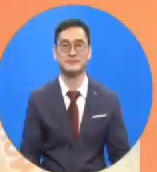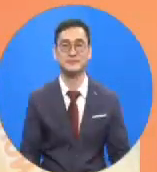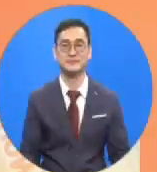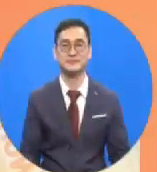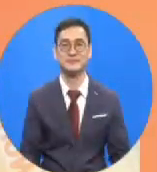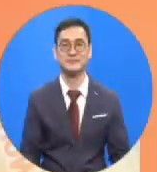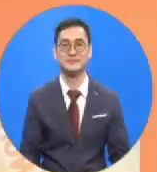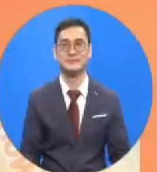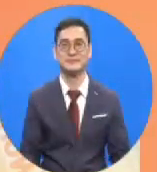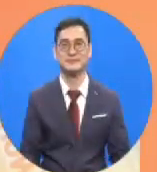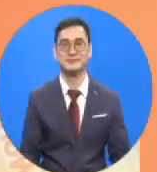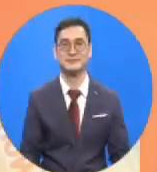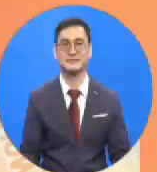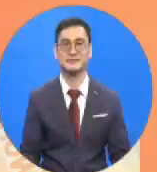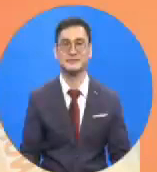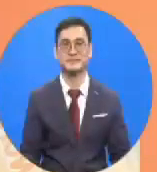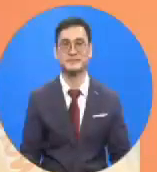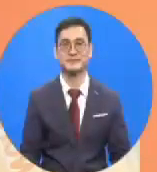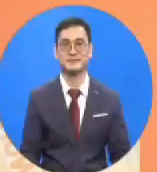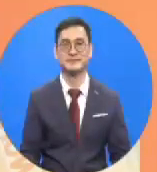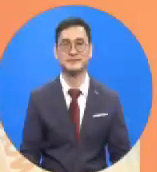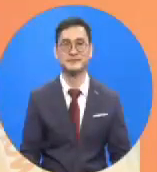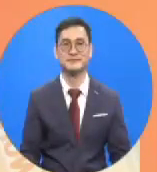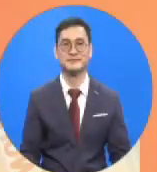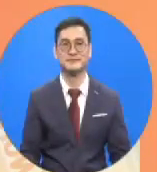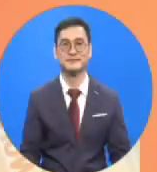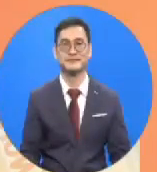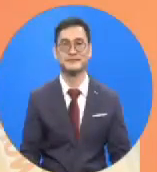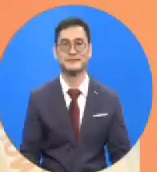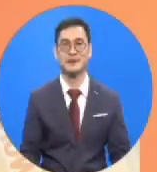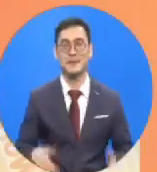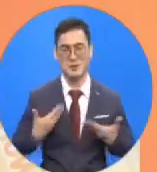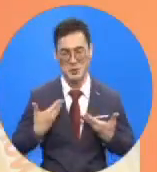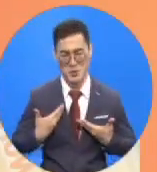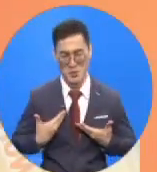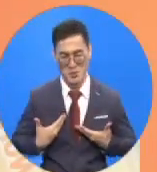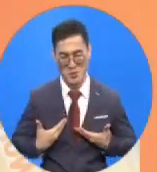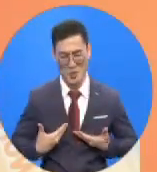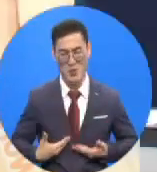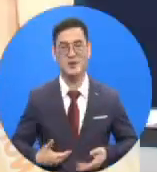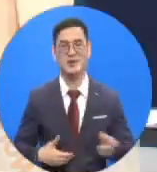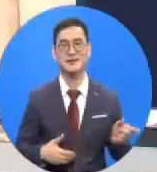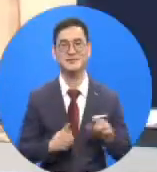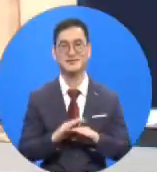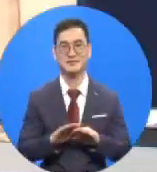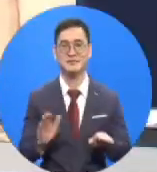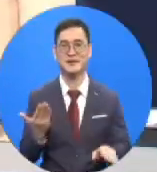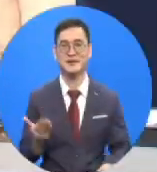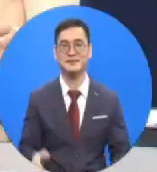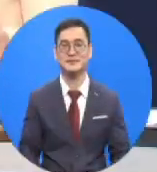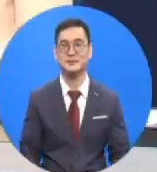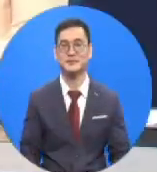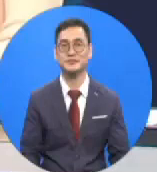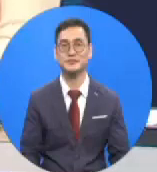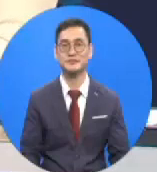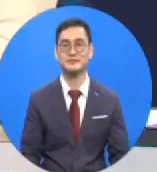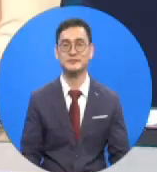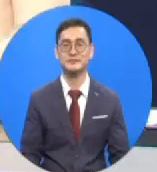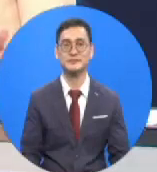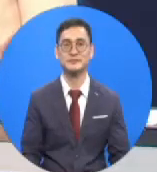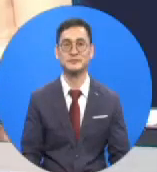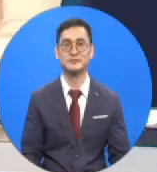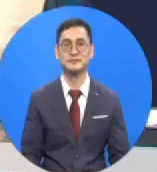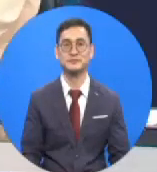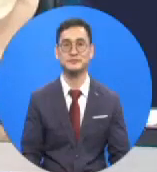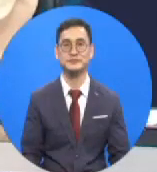이때 하는 주변 해서 시끌시끌한 장면은 보긴 어려울 것 같습니다 이혼 예보 말씀 주식인 했는데 박보검 씨를 시작으로